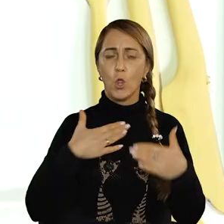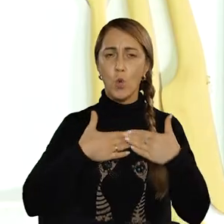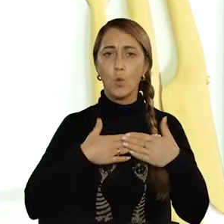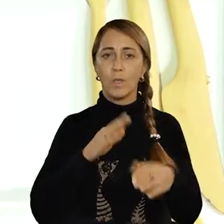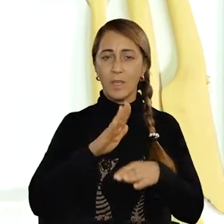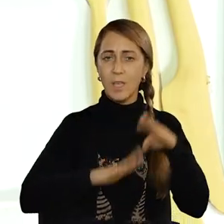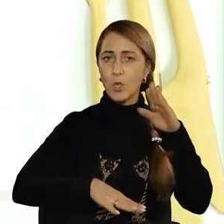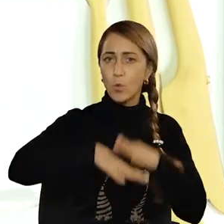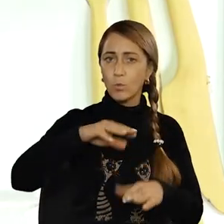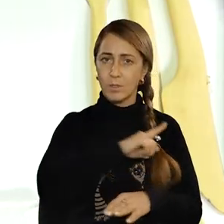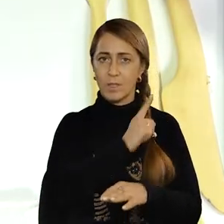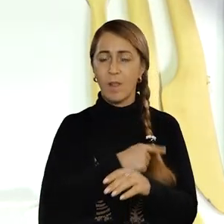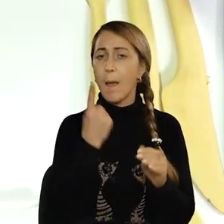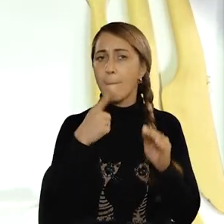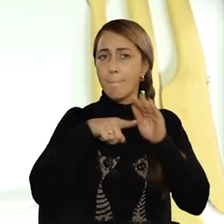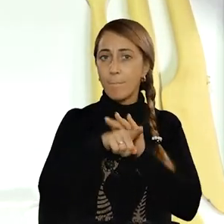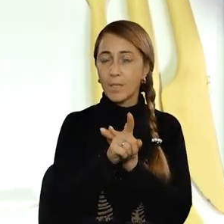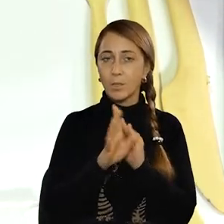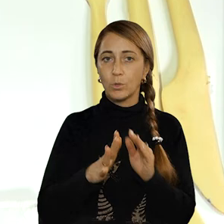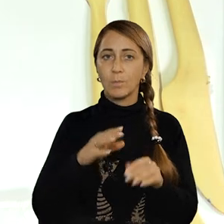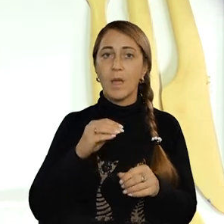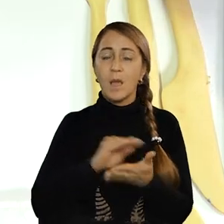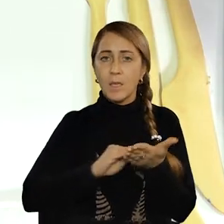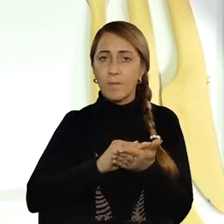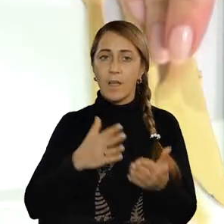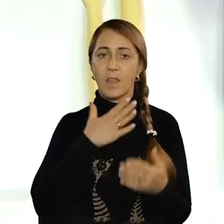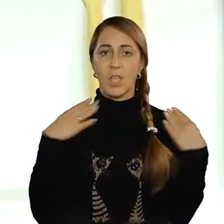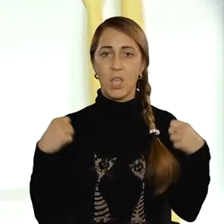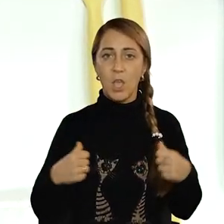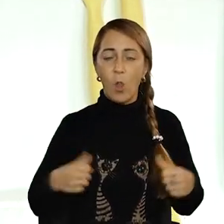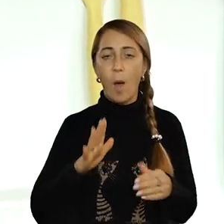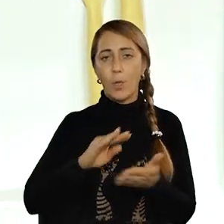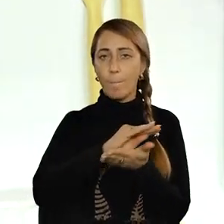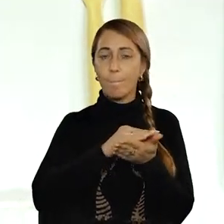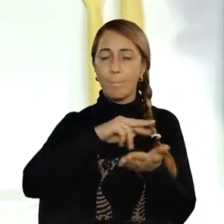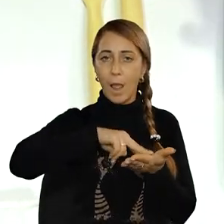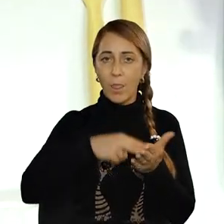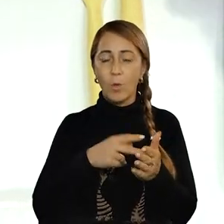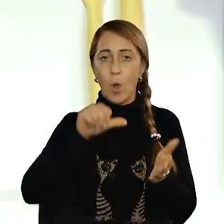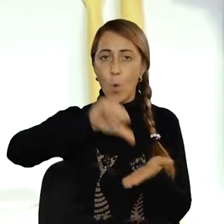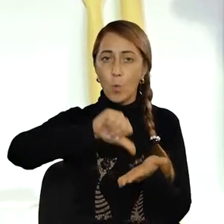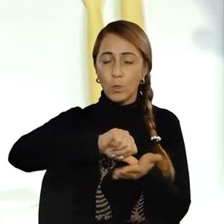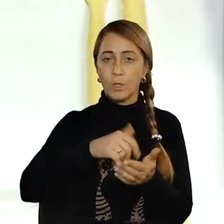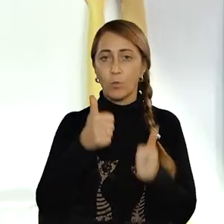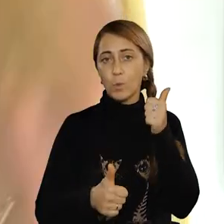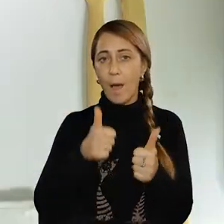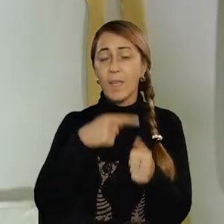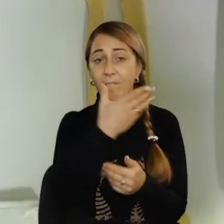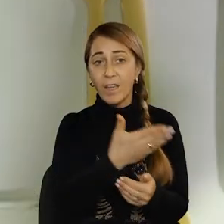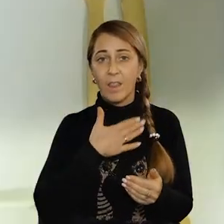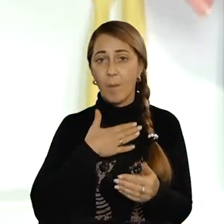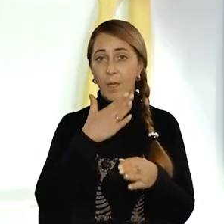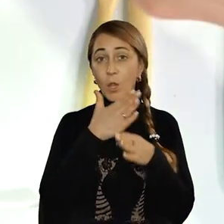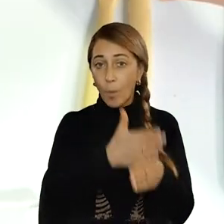рук. Спершу тренуватимемо тіло, а вже потім плануємо взяти участь у змаганнях. Ви допоможете